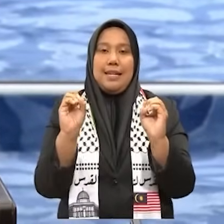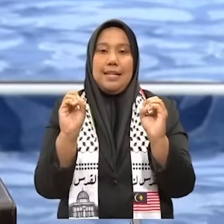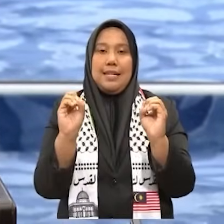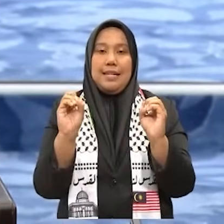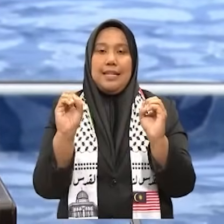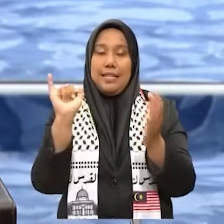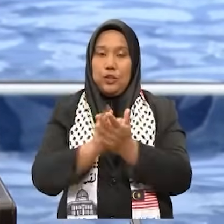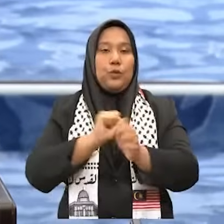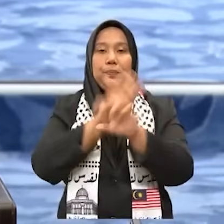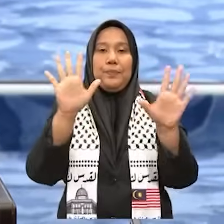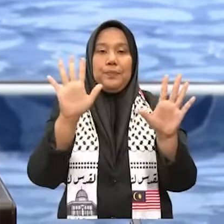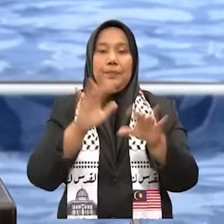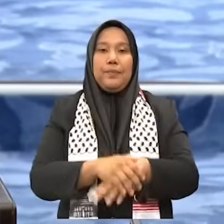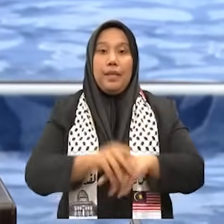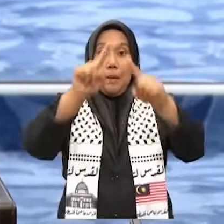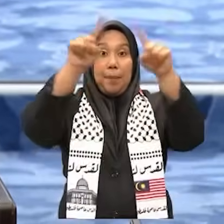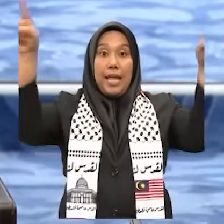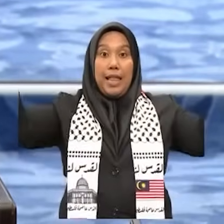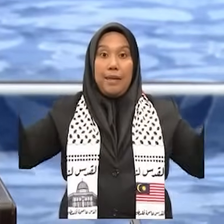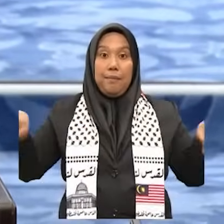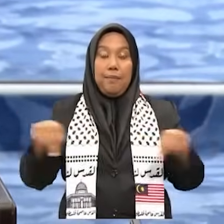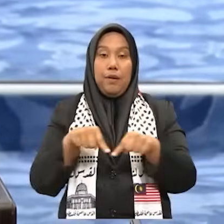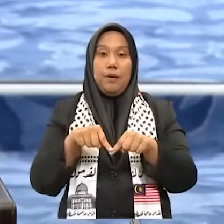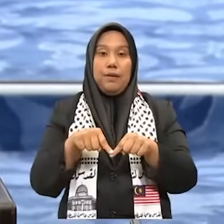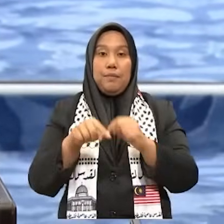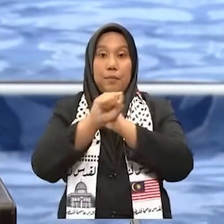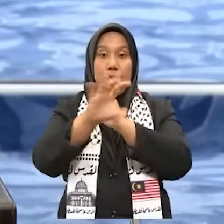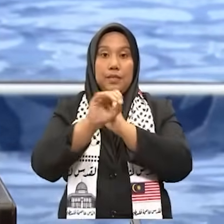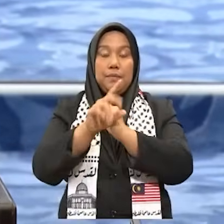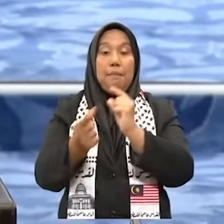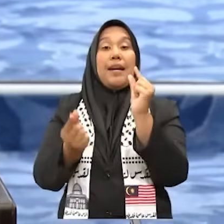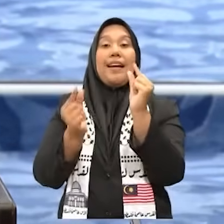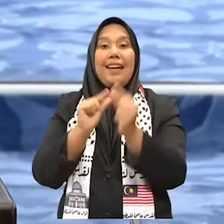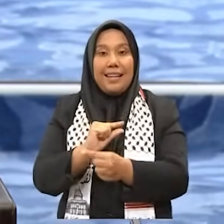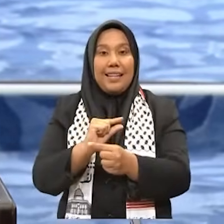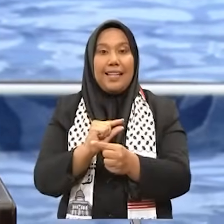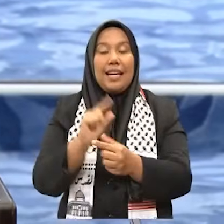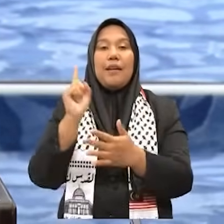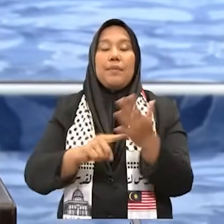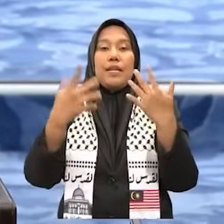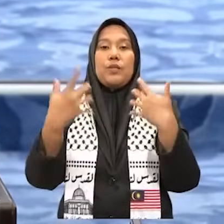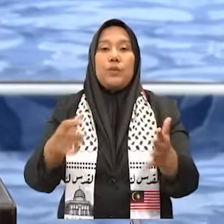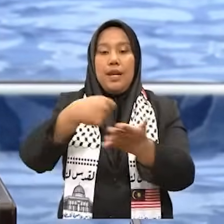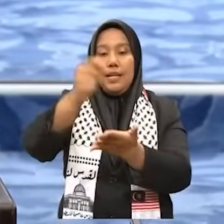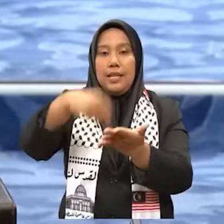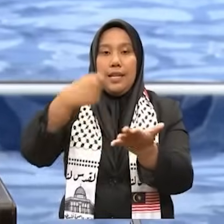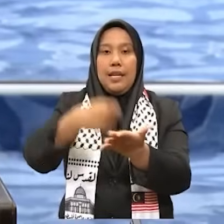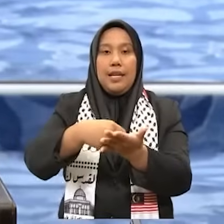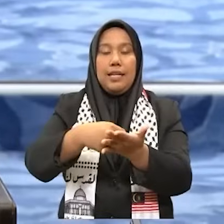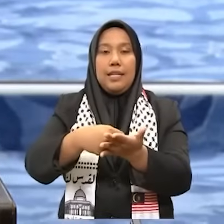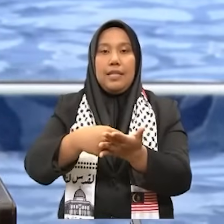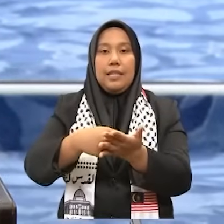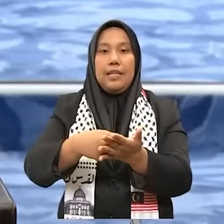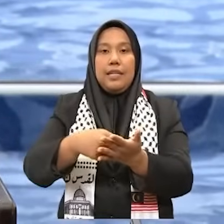jelas. Billboard itu hanya menggantikan apa yang telah ditandatangani foto BRA